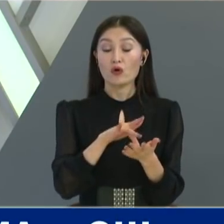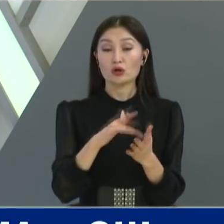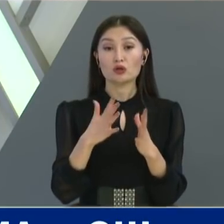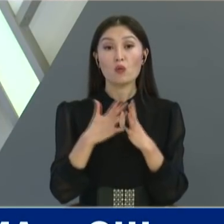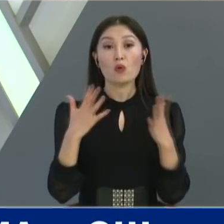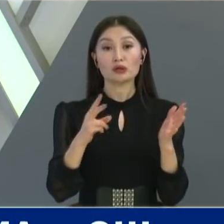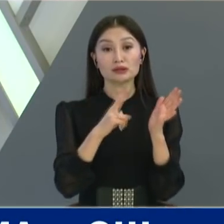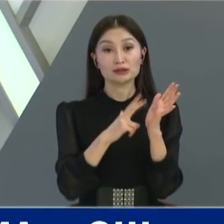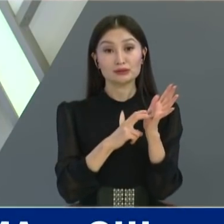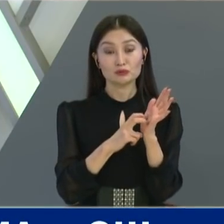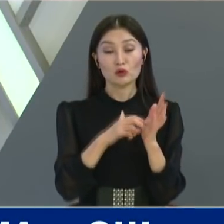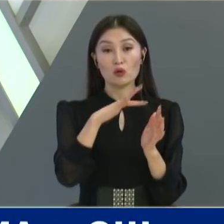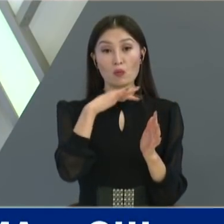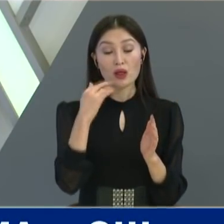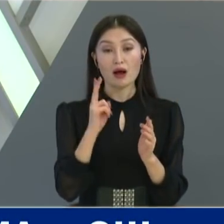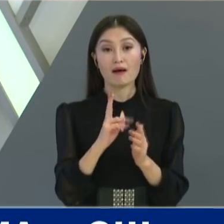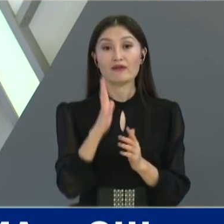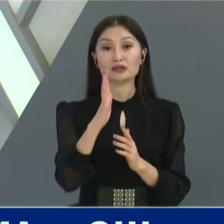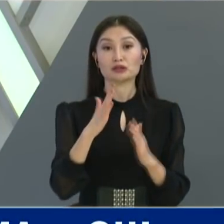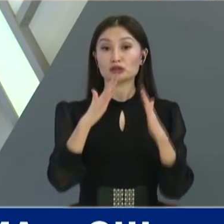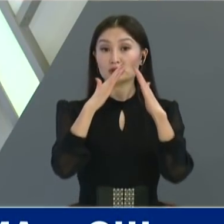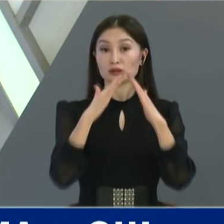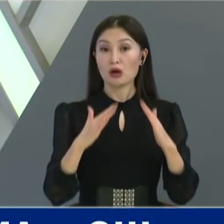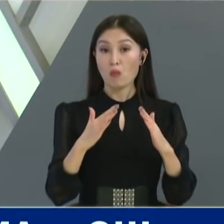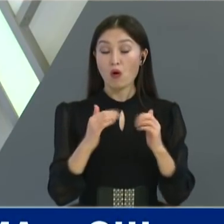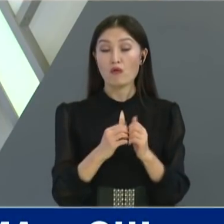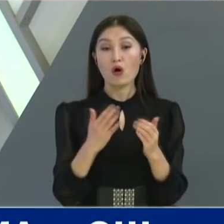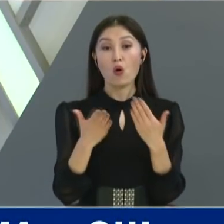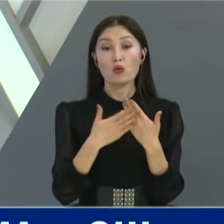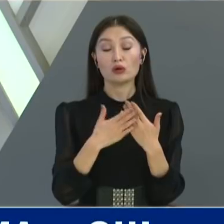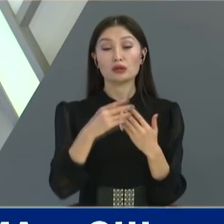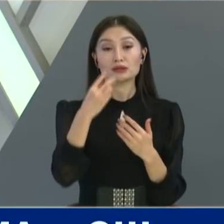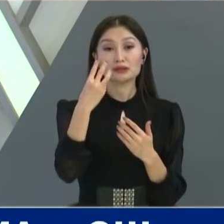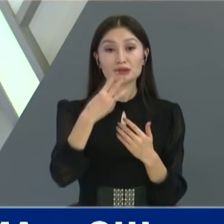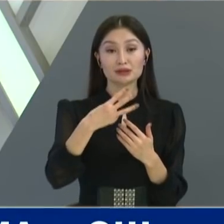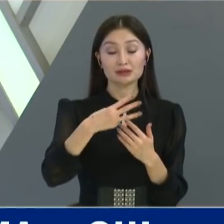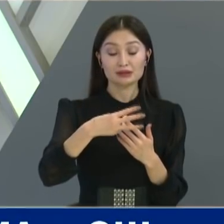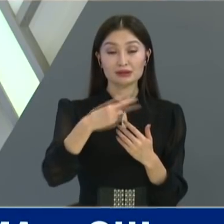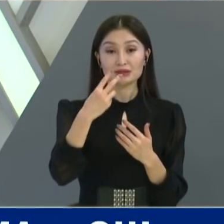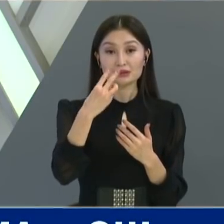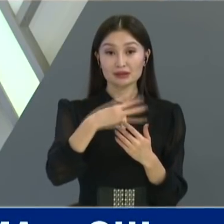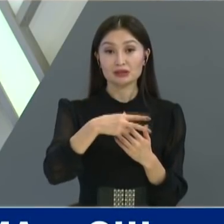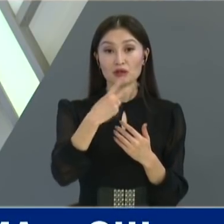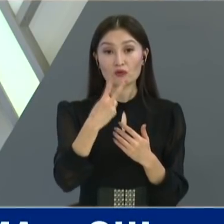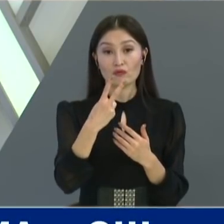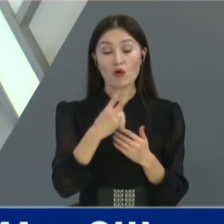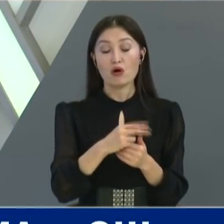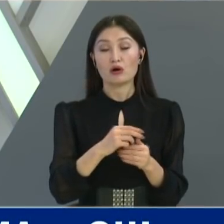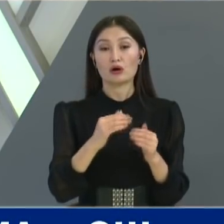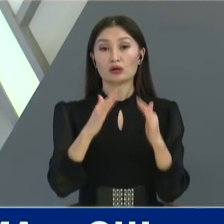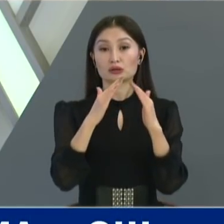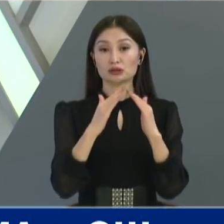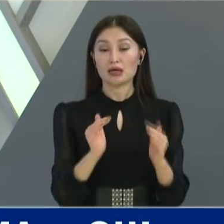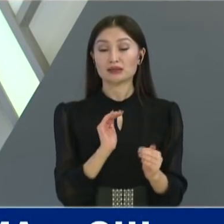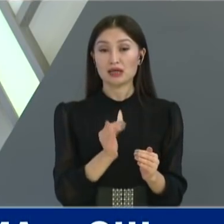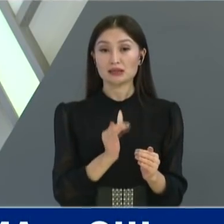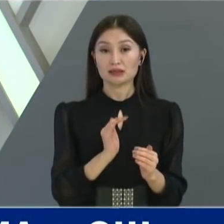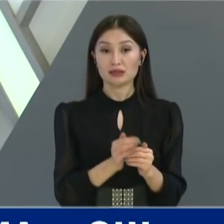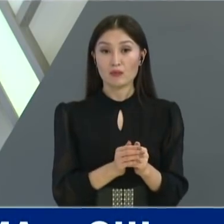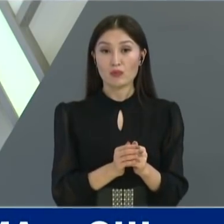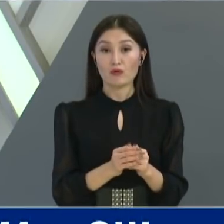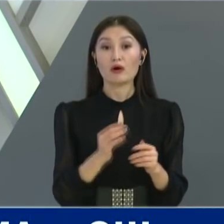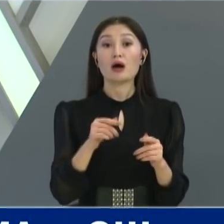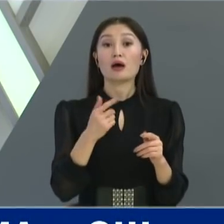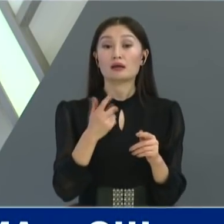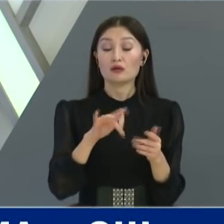более 700 многоквартирных домов и около 32 тысяч с половиной самоотапливаемых частных домов. Для